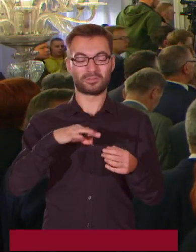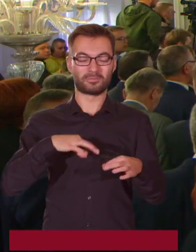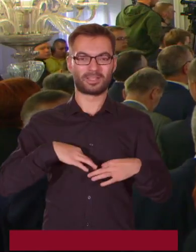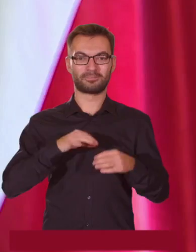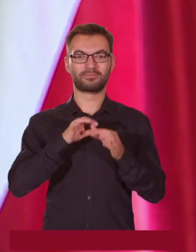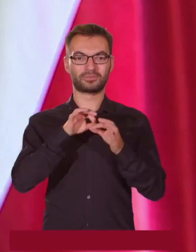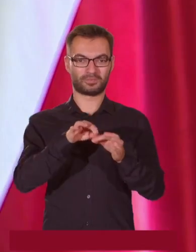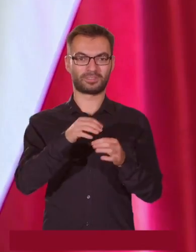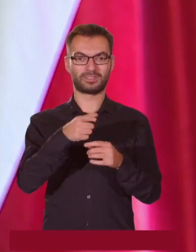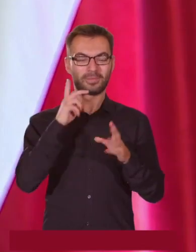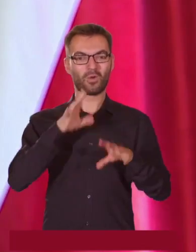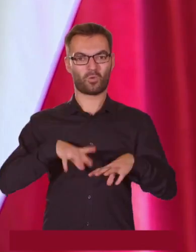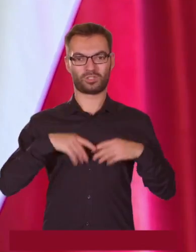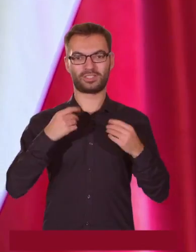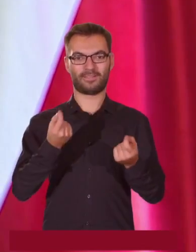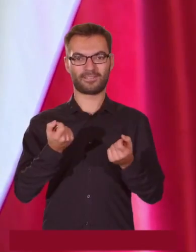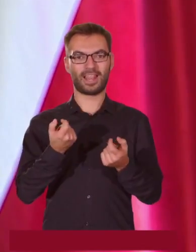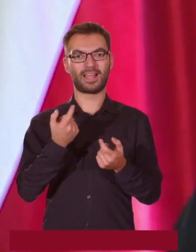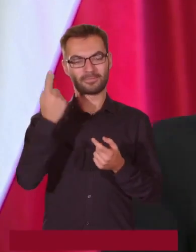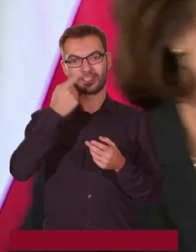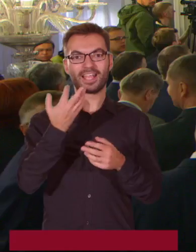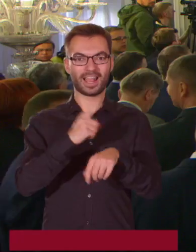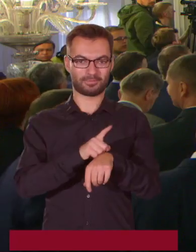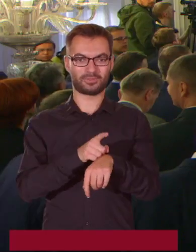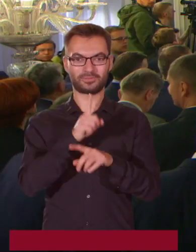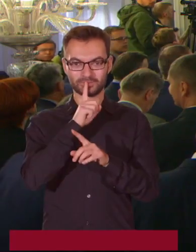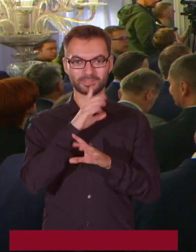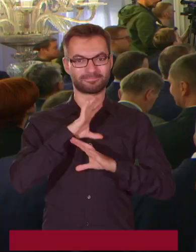te kilkanaście minut w ciszy możemy posłuchać pana przewodniczącego.